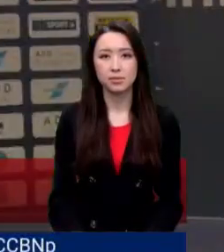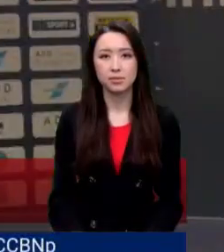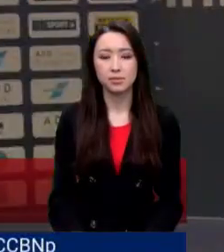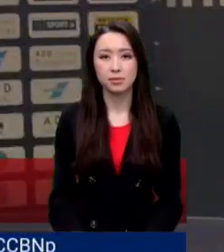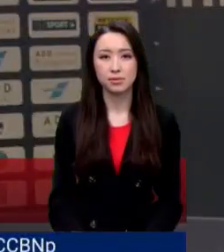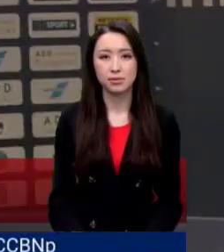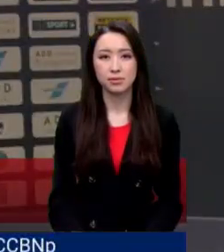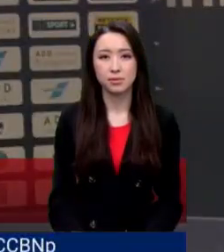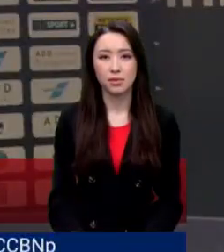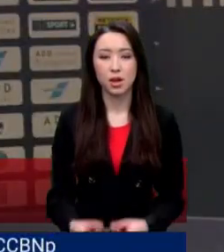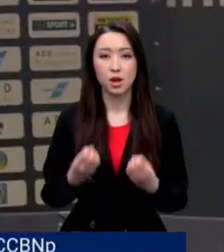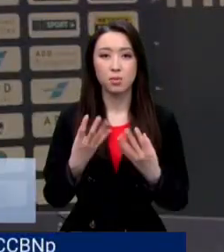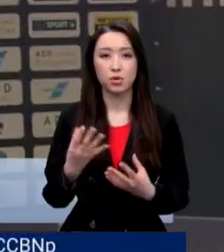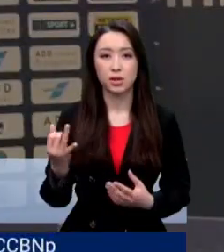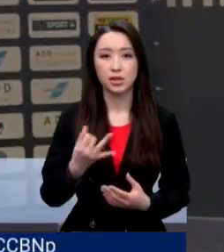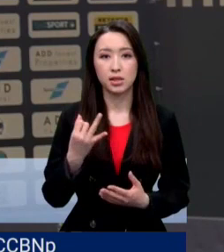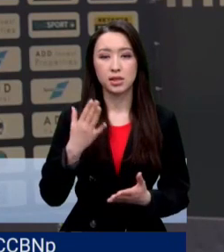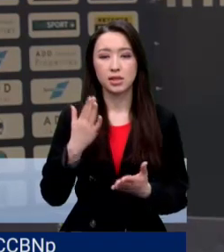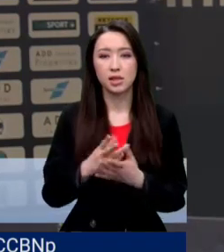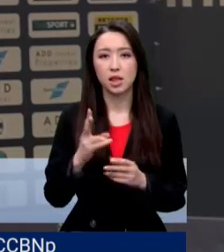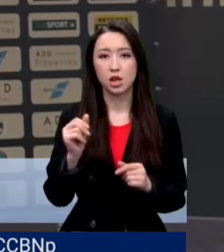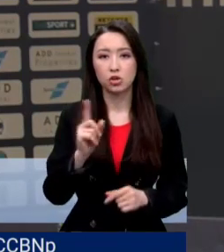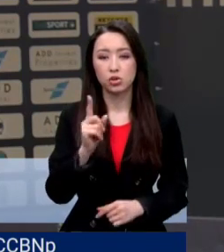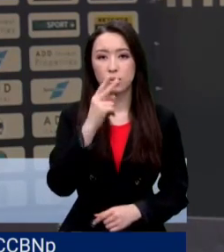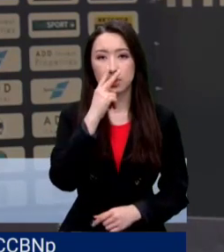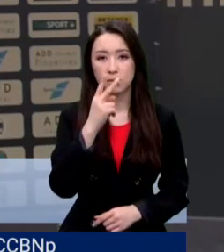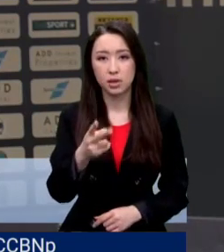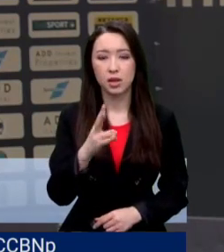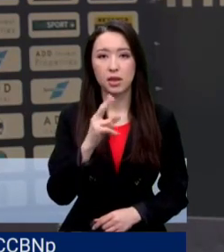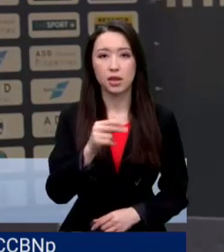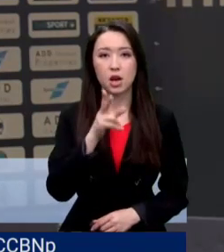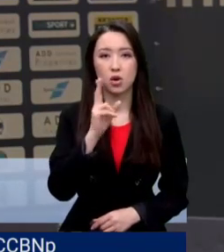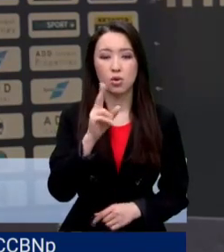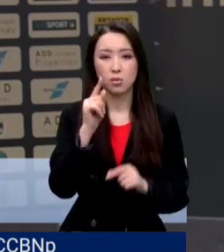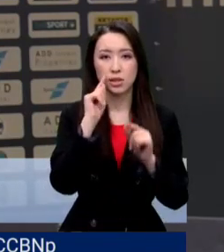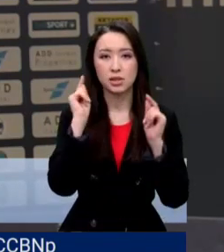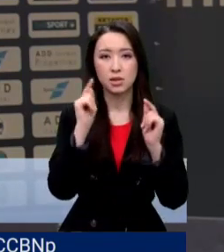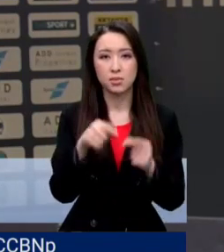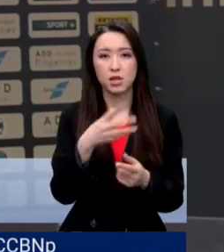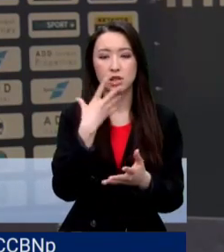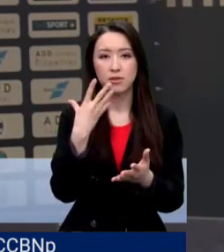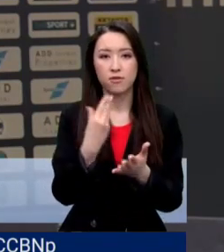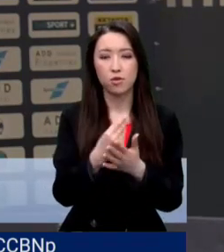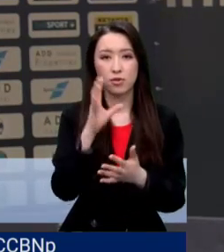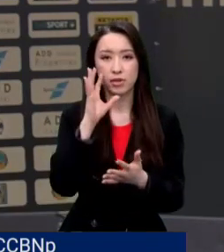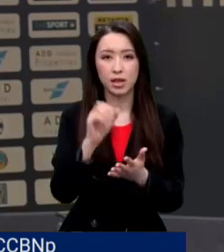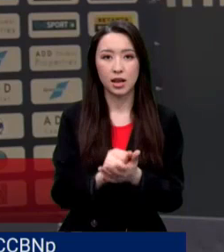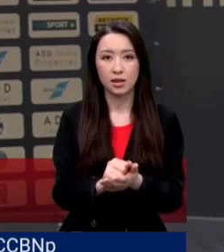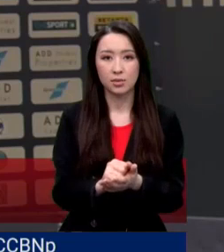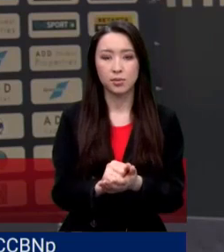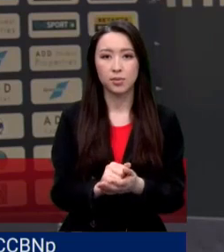просто интересно есть на что посмотреть на комп зацепить так скажем свой взгляд